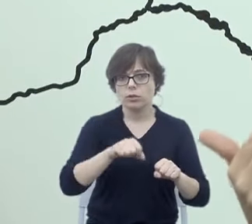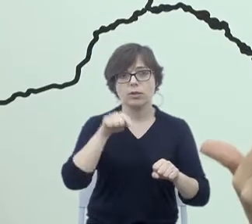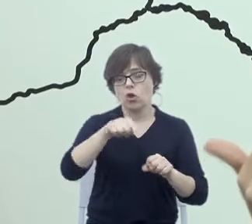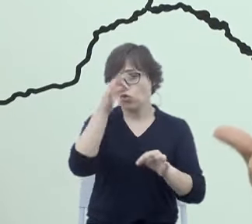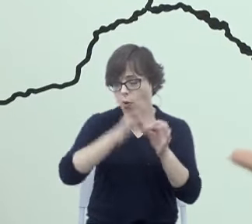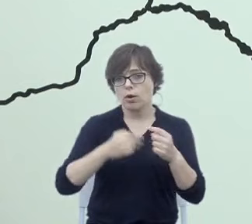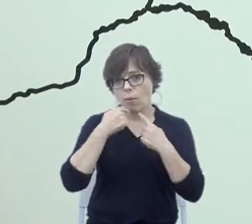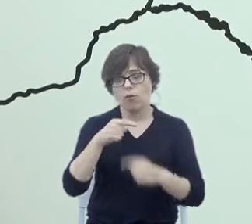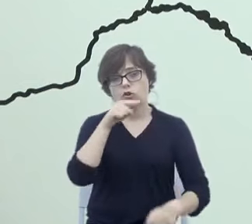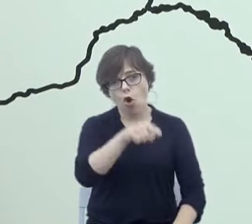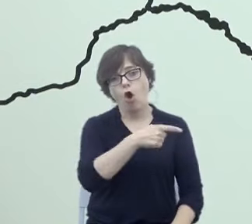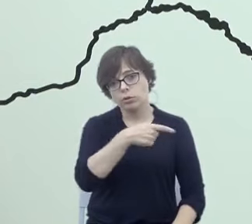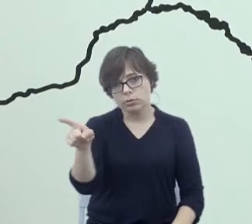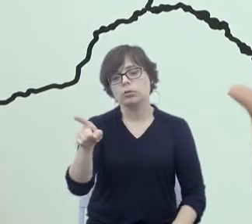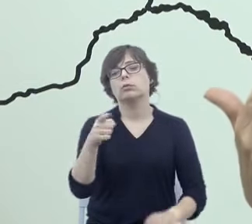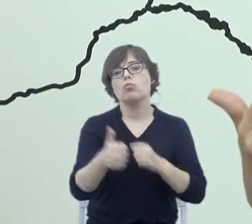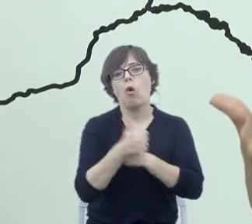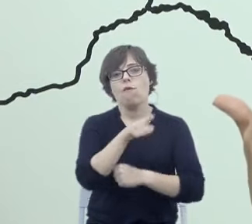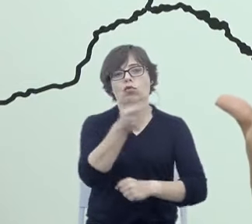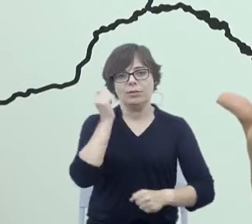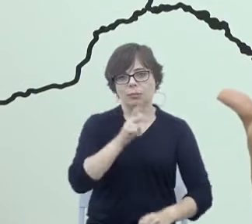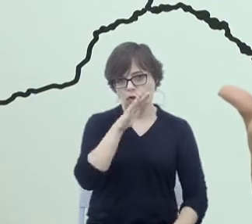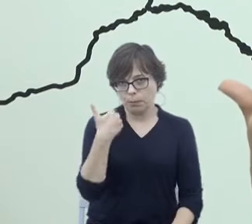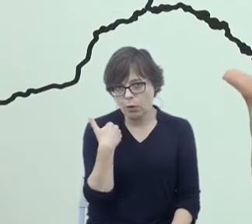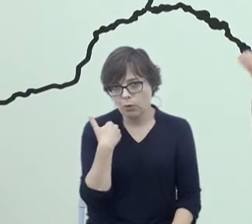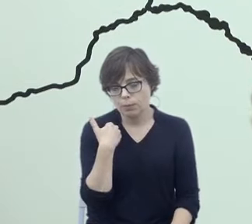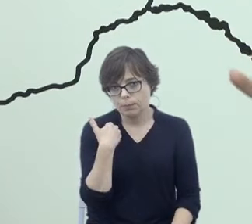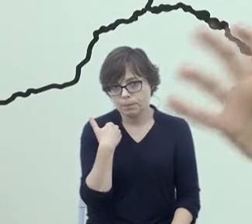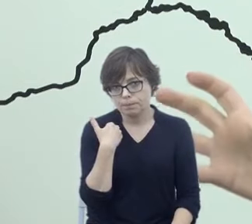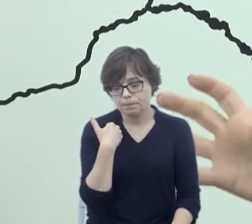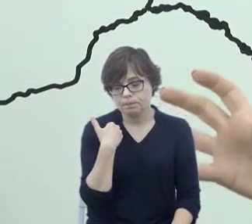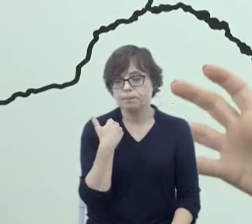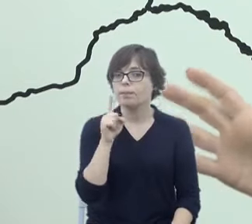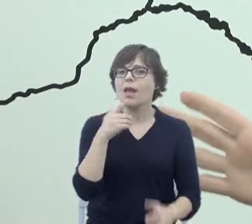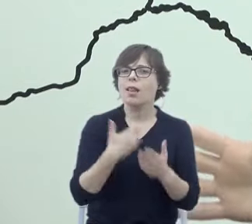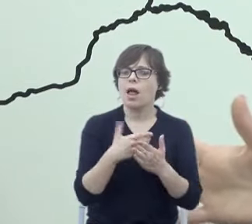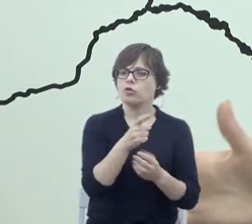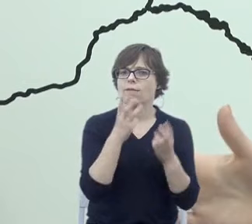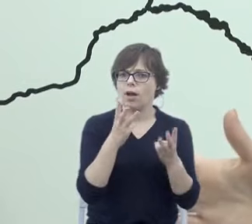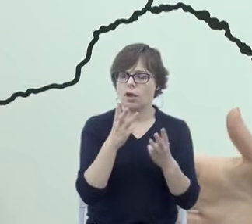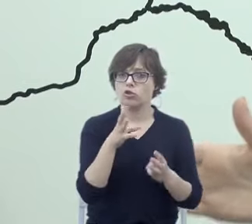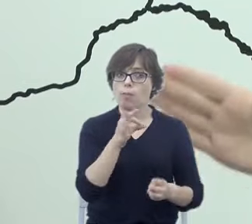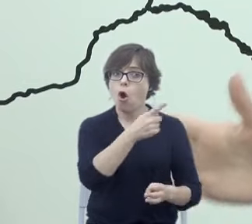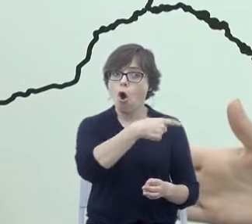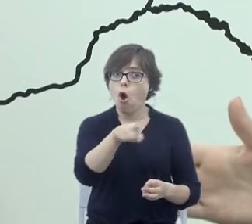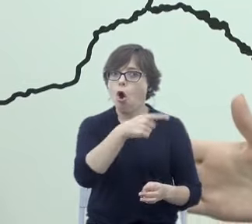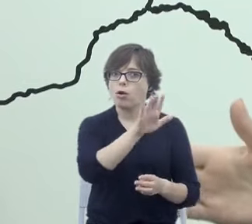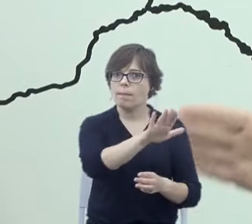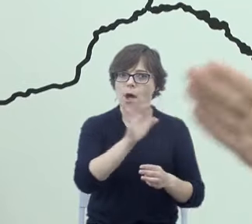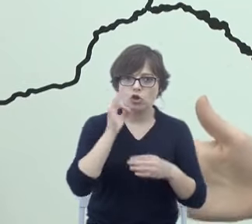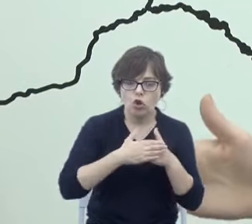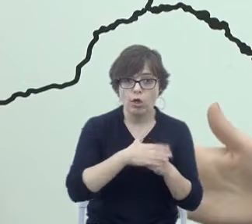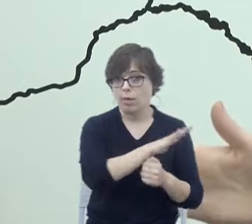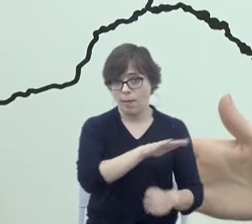powiedziane, że idą jak gdyby za tą zbrodnię. I dlaczego to jest istotne? Bo oni mają żony, oni mają dzieci. To